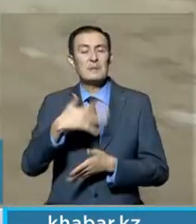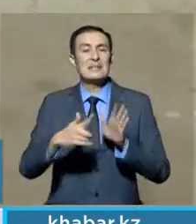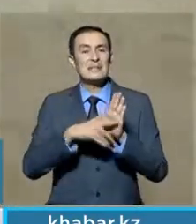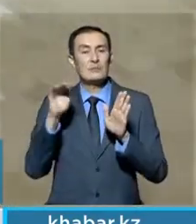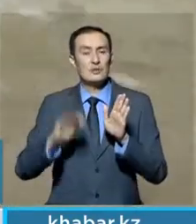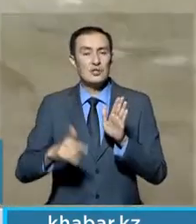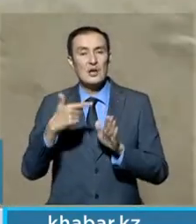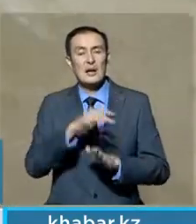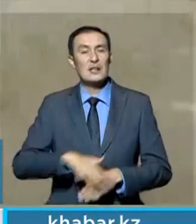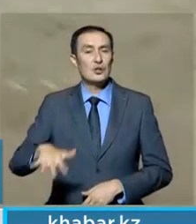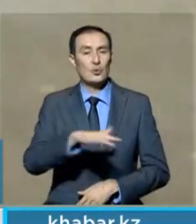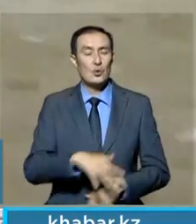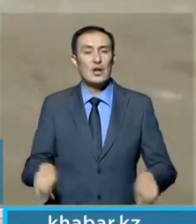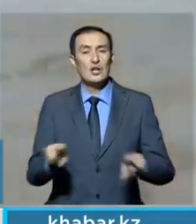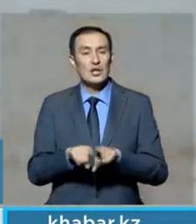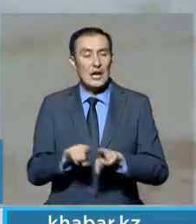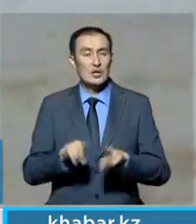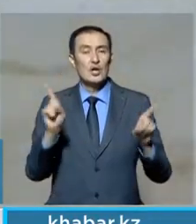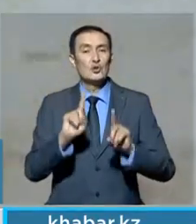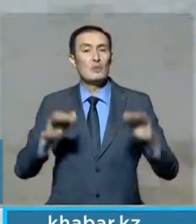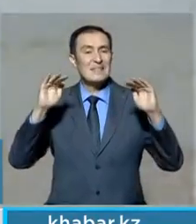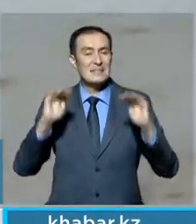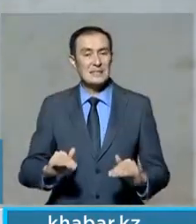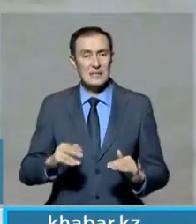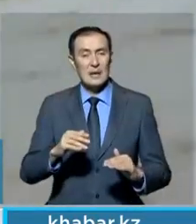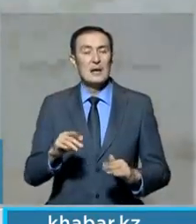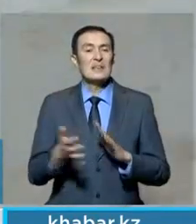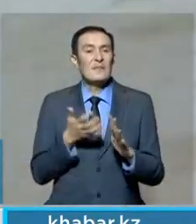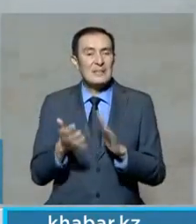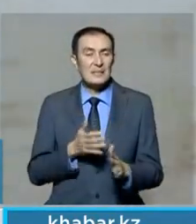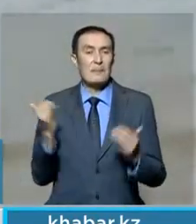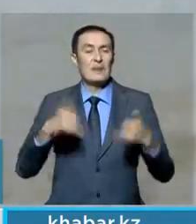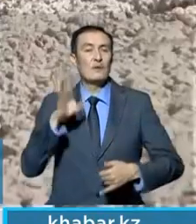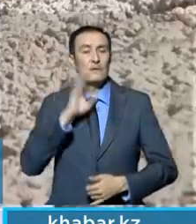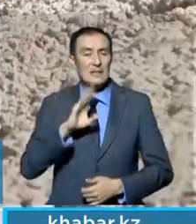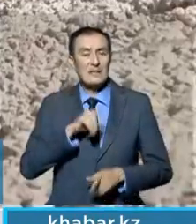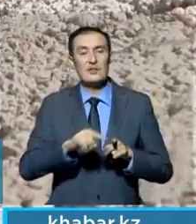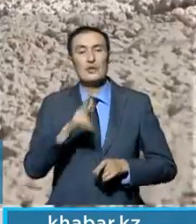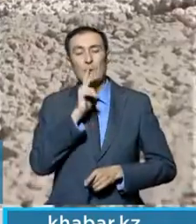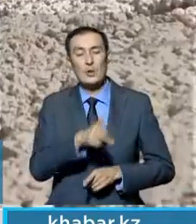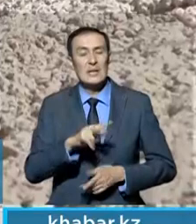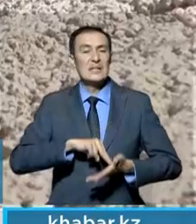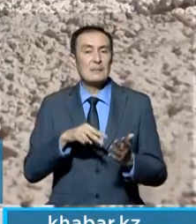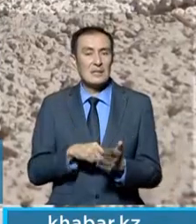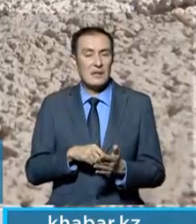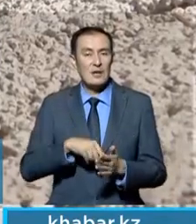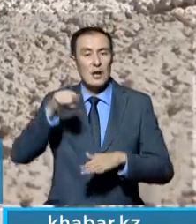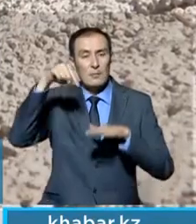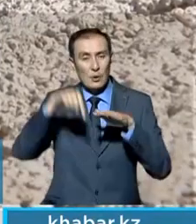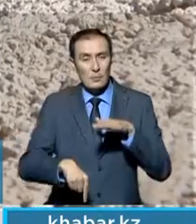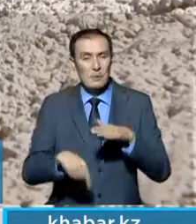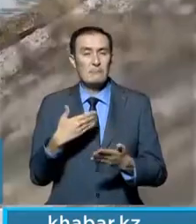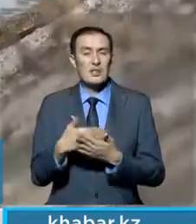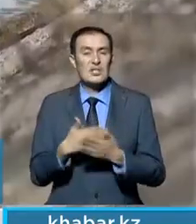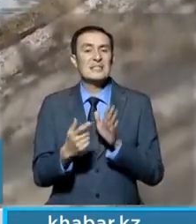тысячах гектарах земель. Ну и помимо этого, чтобы снизить показатели дефицита поливной воды, за 3 года в регионе запланировали прорубить